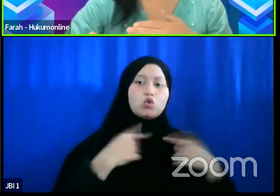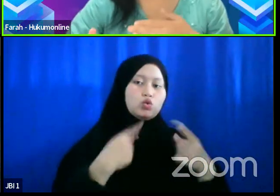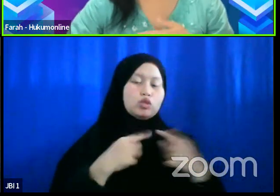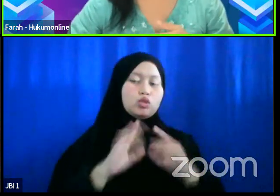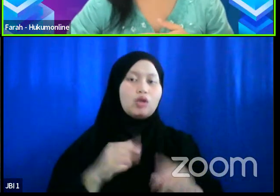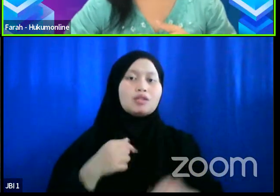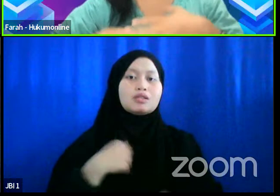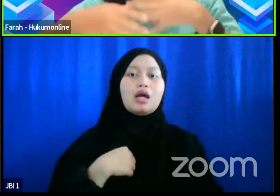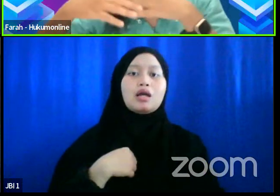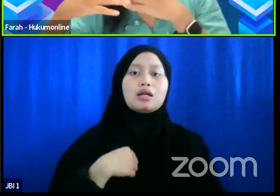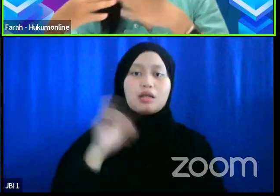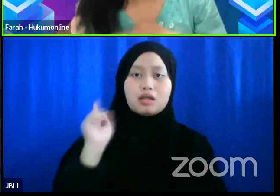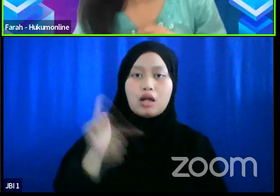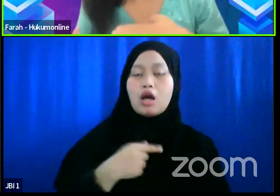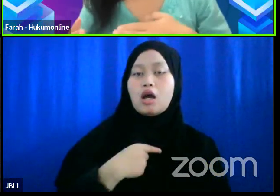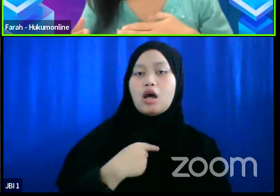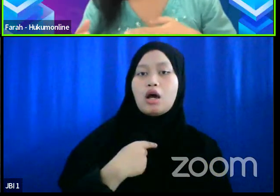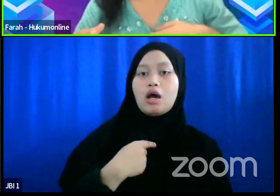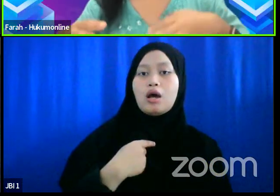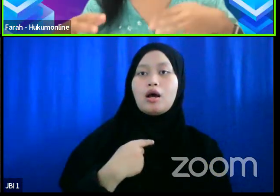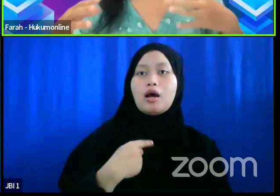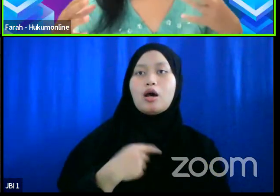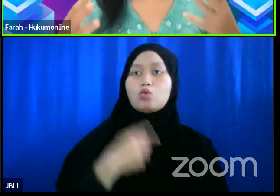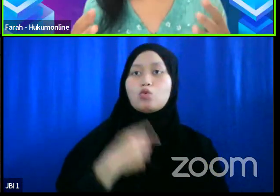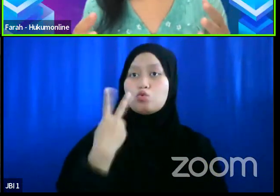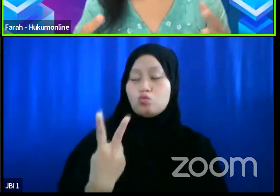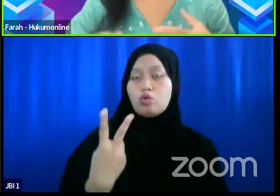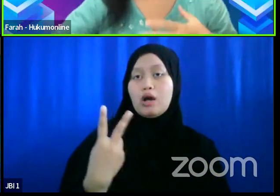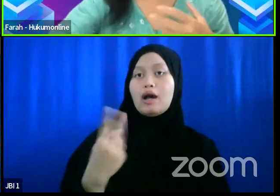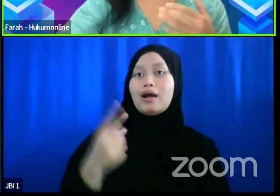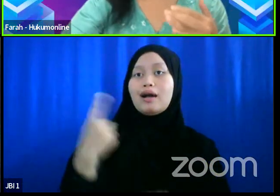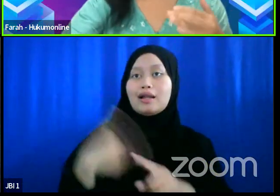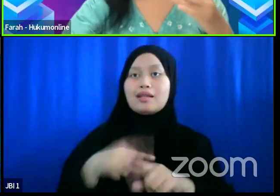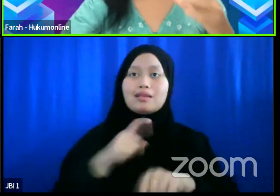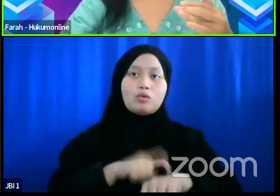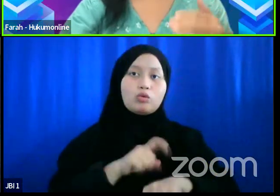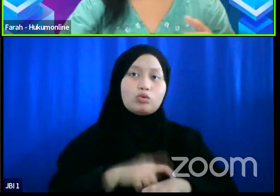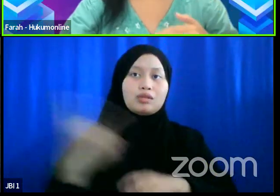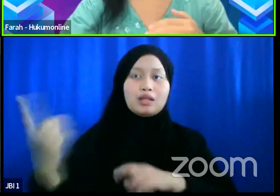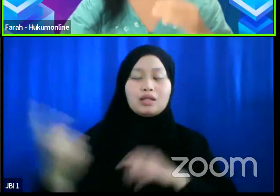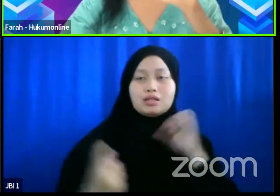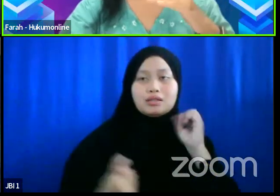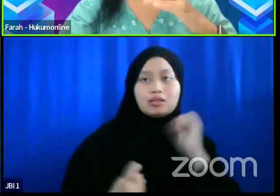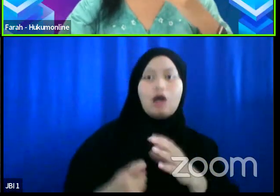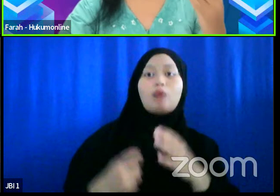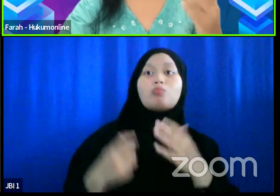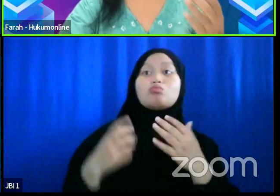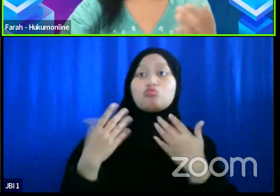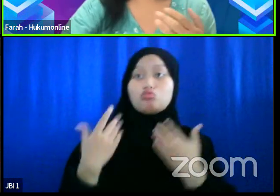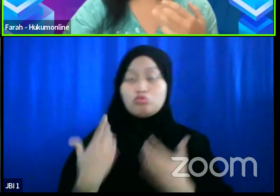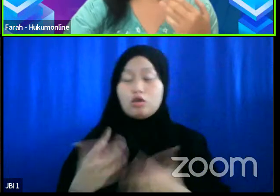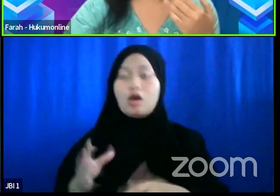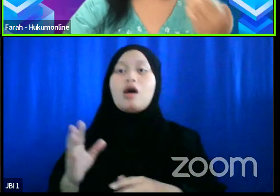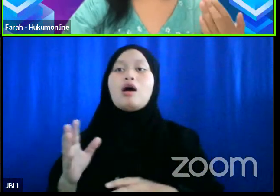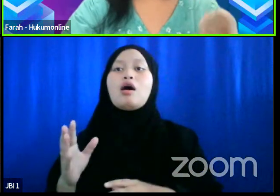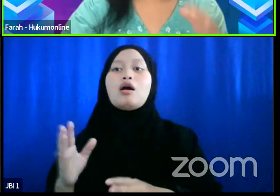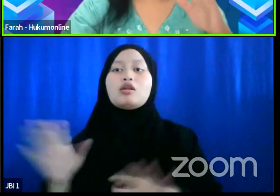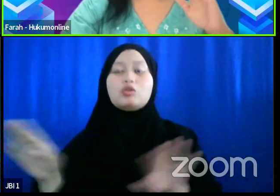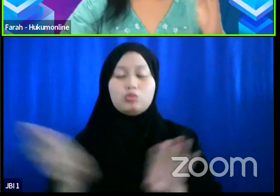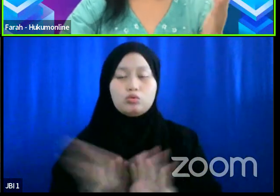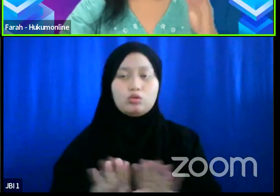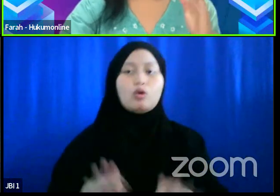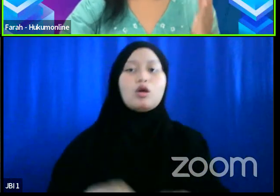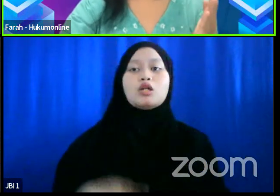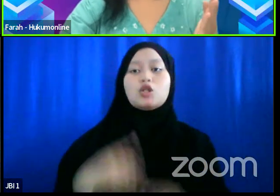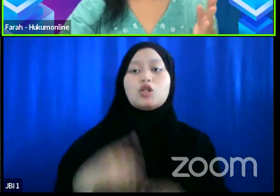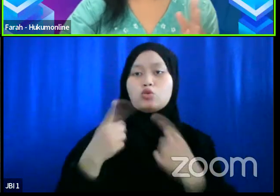satu round berikutnya 3 dan 1 round terakhir kemudian kita bisa web app ini diskusinya menarik banget dan kita juga diperkaya